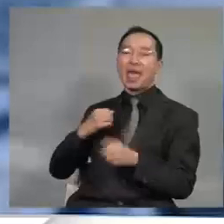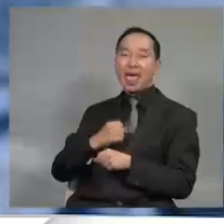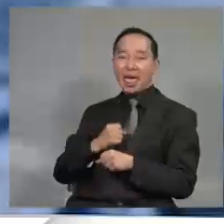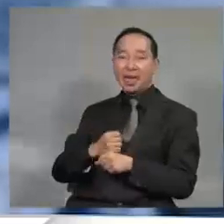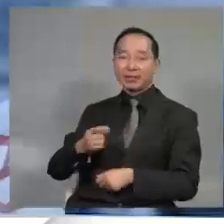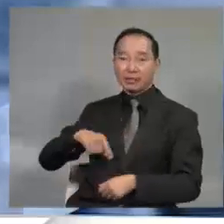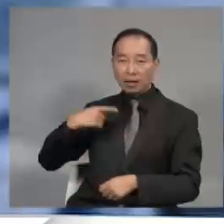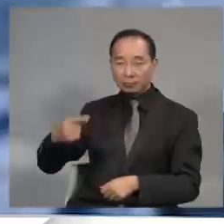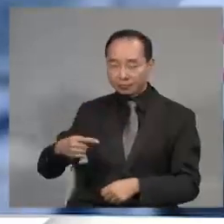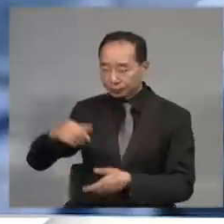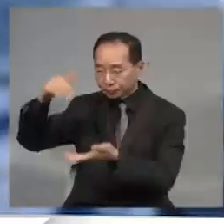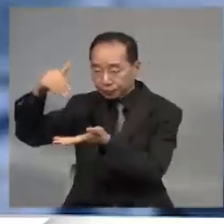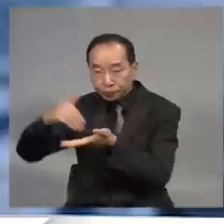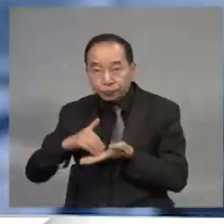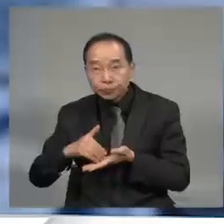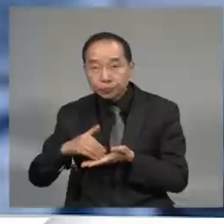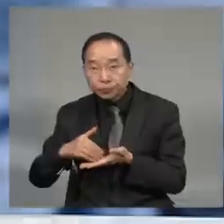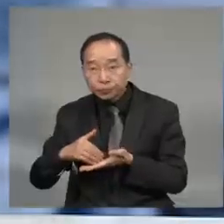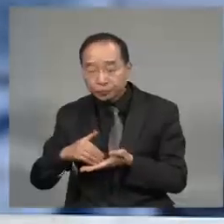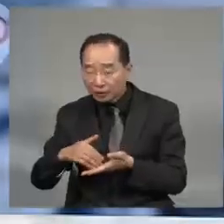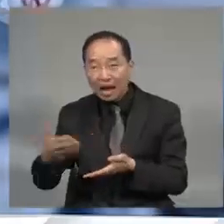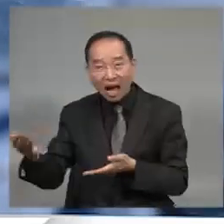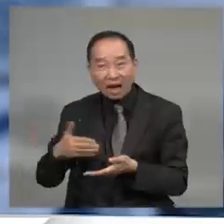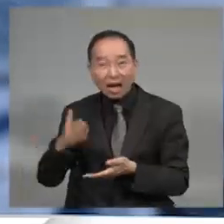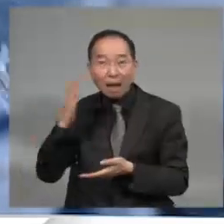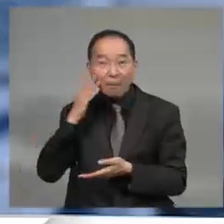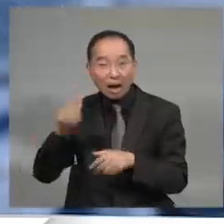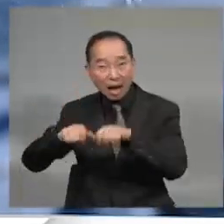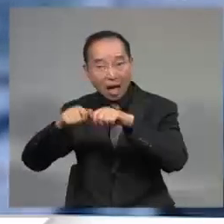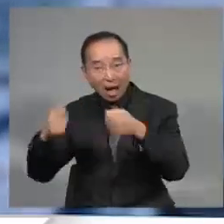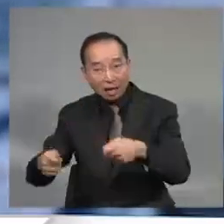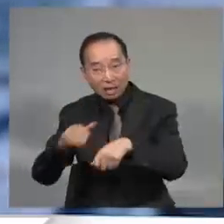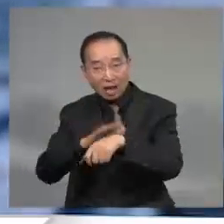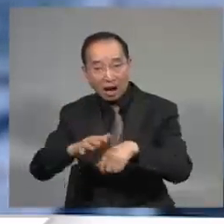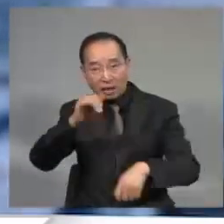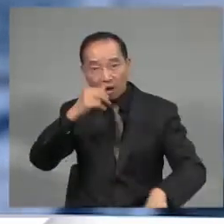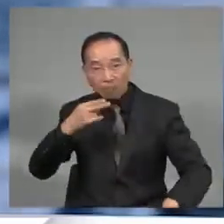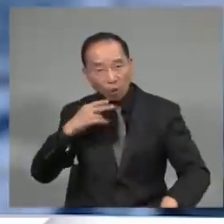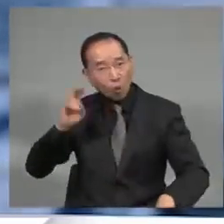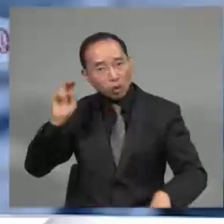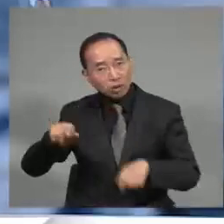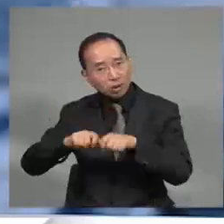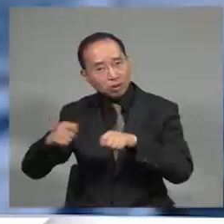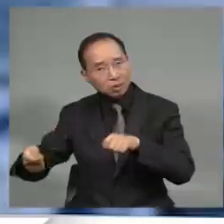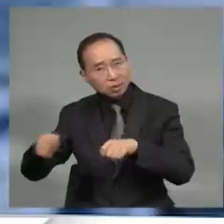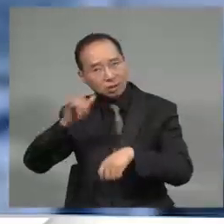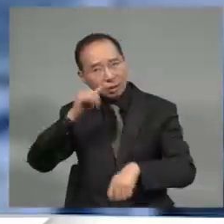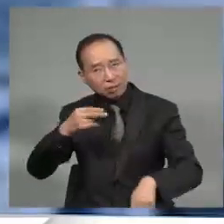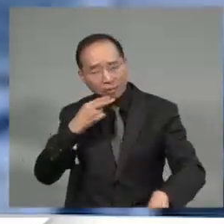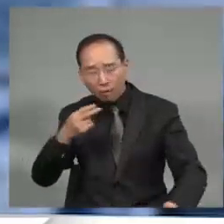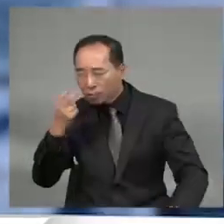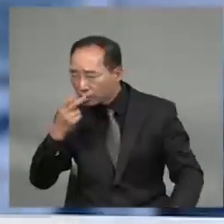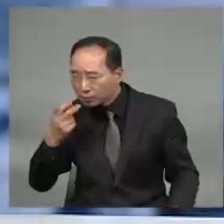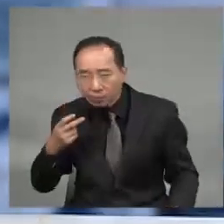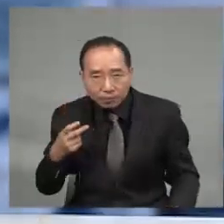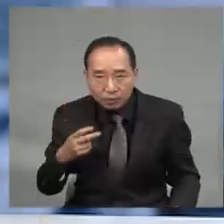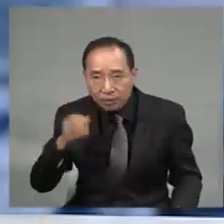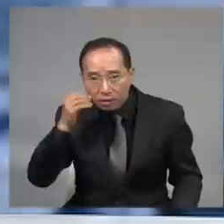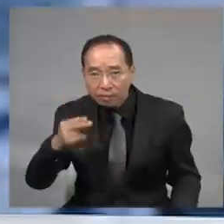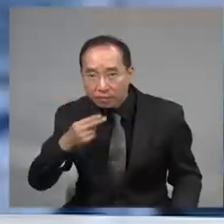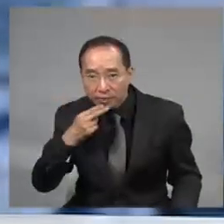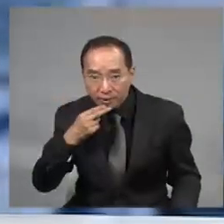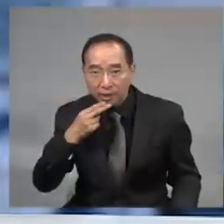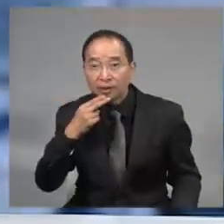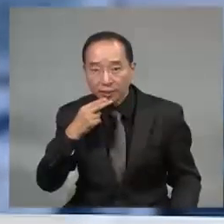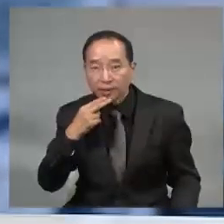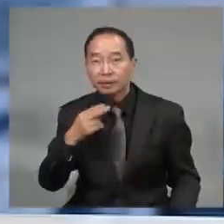이 도착한 사전투표함의 봉인지가 제대로 봉인이 되어 있는지, 훼손되지 않았는지 등을 확인을 하고요, 아무런 이상이 없는